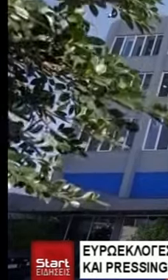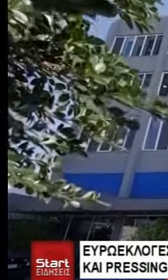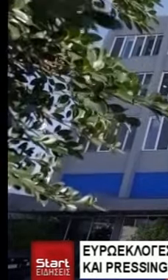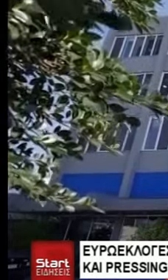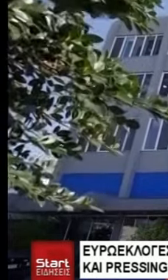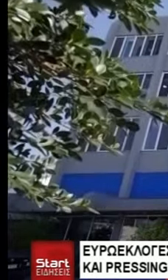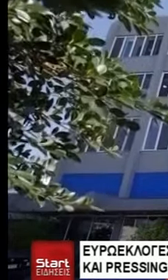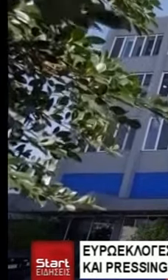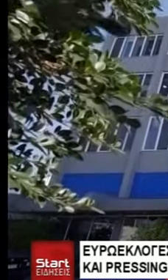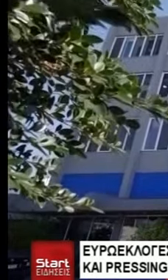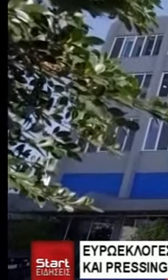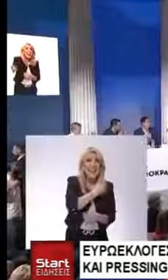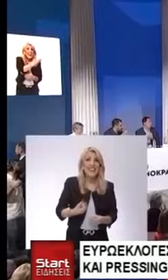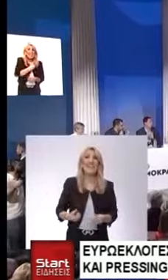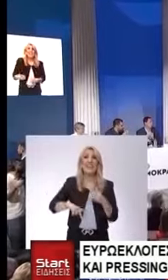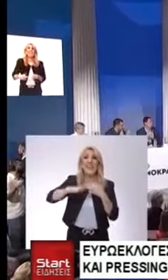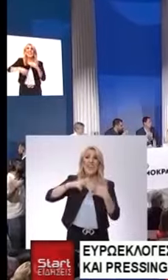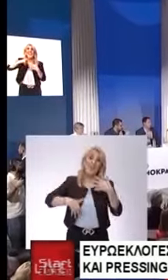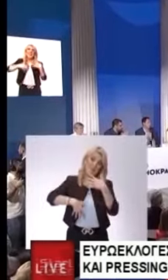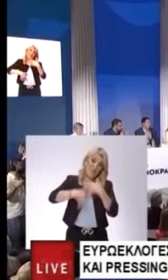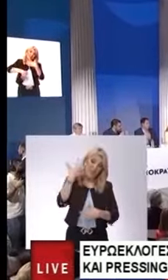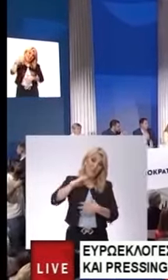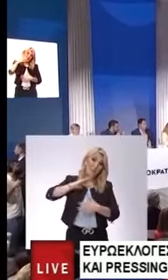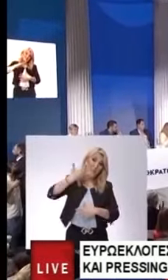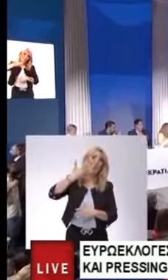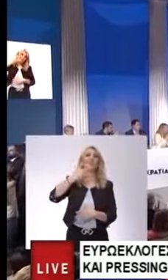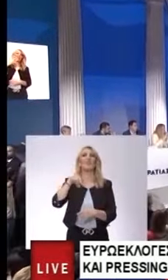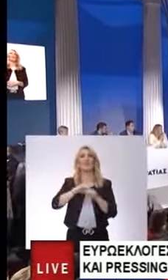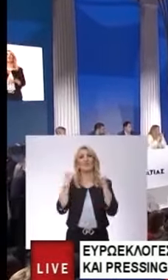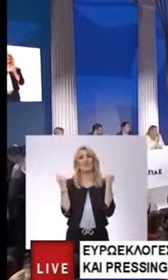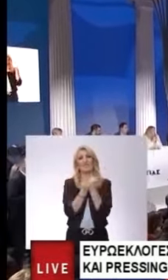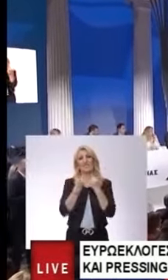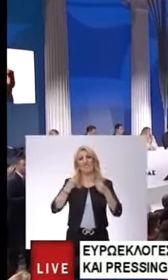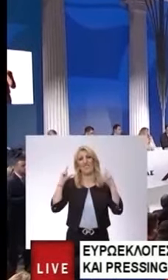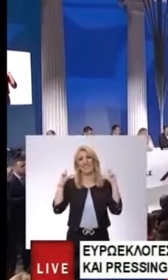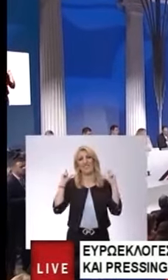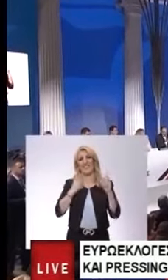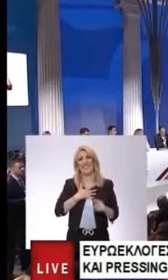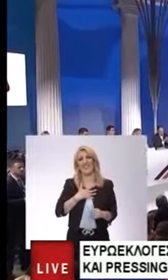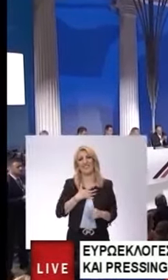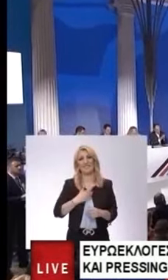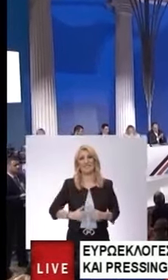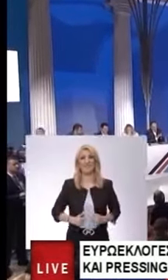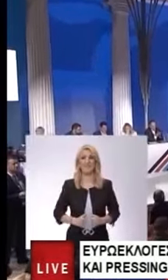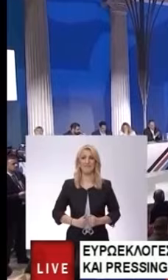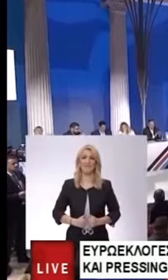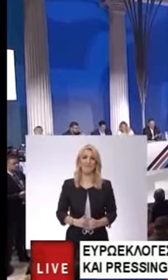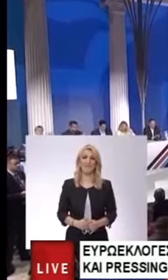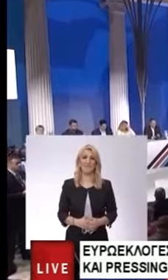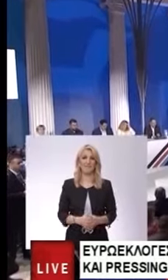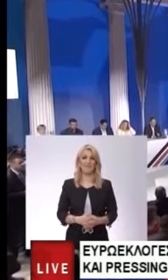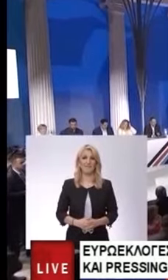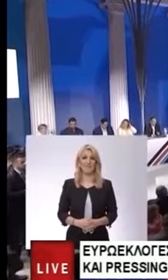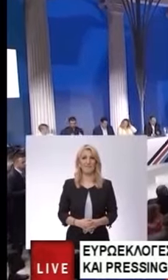εναλλακτική πρόταση για την επόμενη μέρα. Στην τελική ευθεία προς τις ευρωεκλογές, από το κυβερνών κόμμα εξαπολύουν βέλη στα κόμματα που κινούνται στα